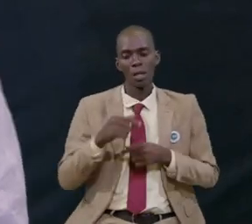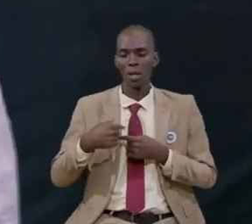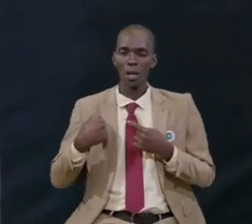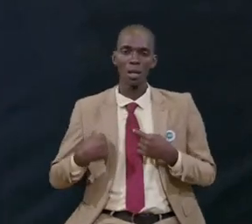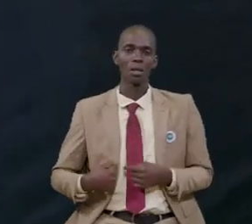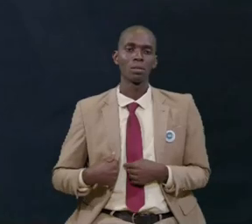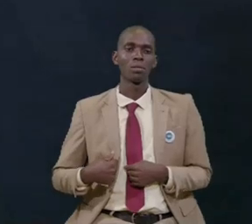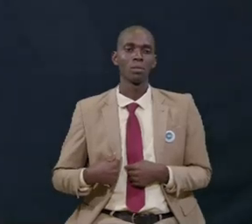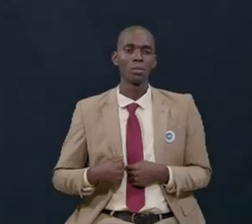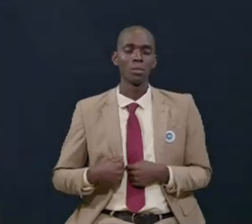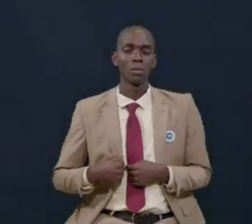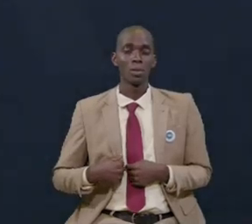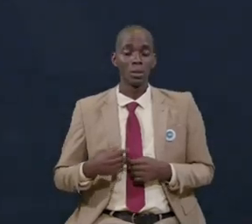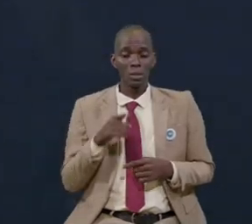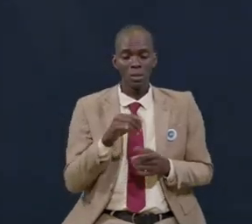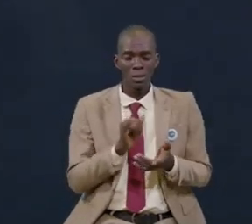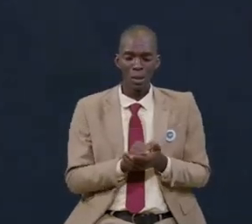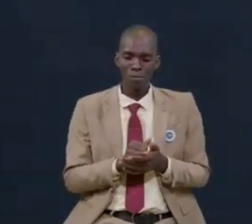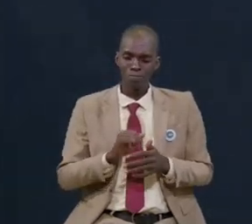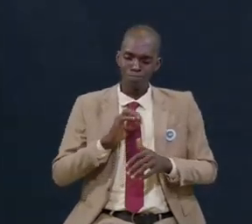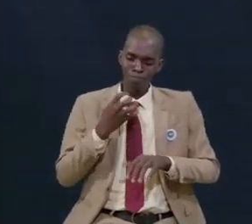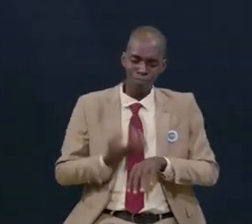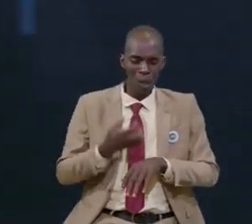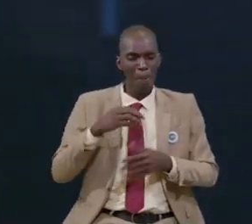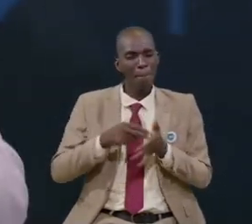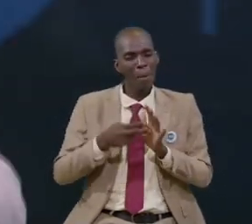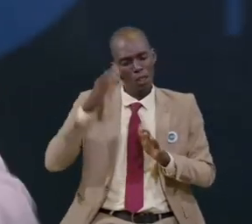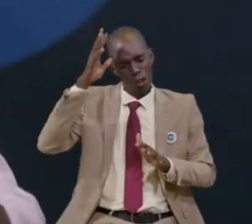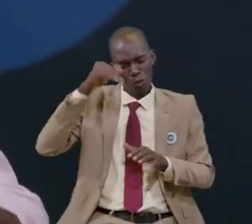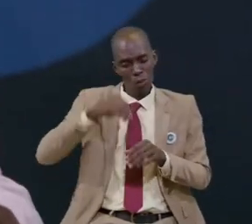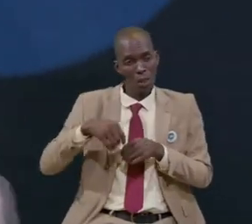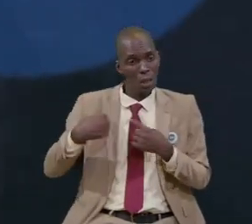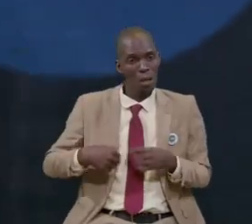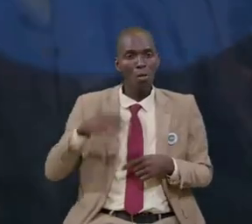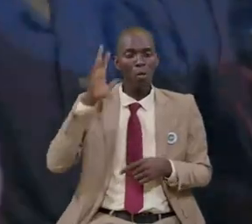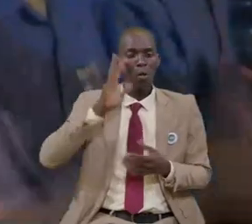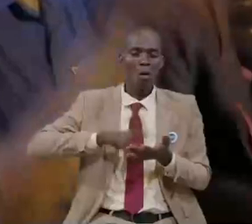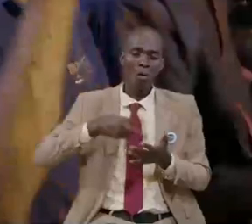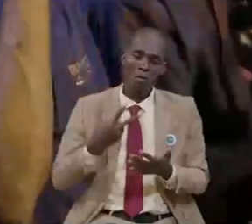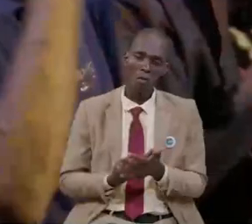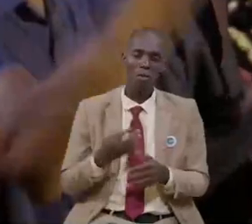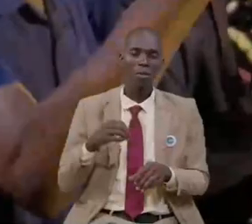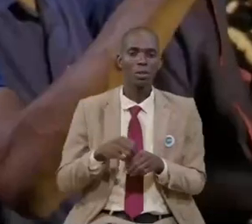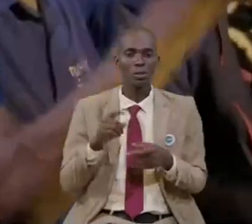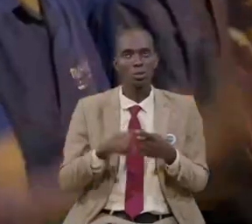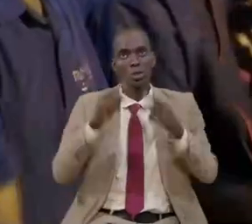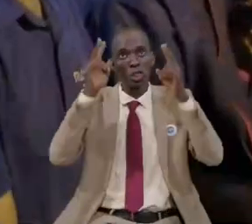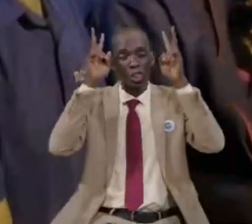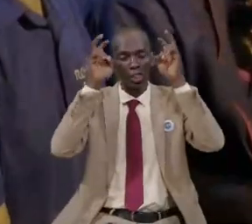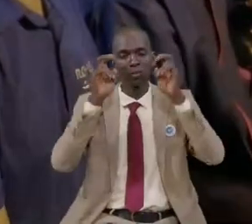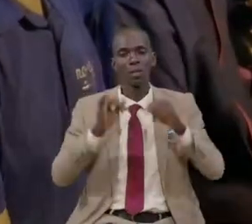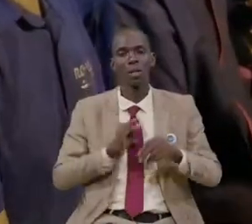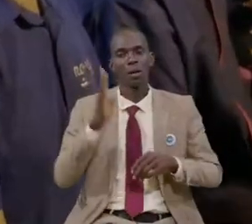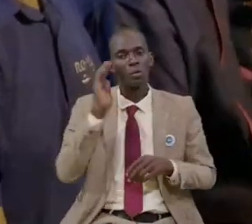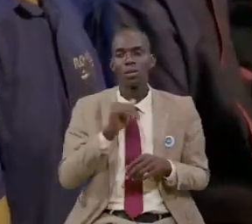qui endurcit son cœur tombe dans le malheur. Je ne vais pas endurcir mon cœur. Que Dieu